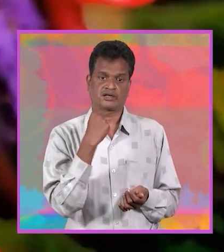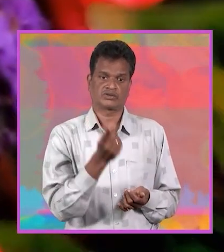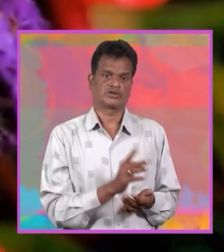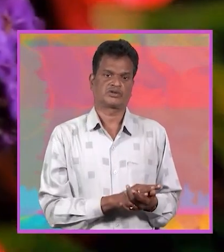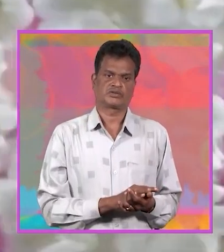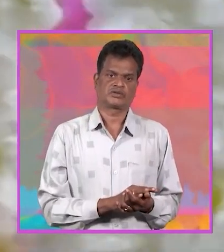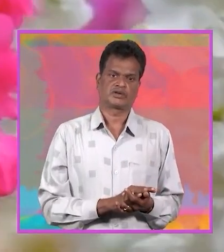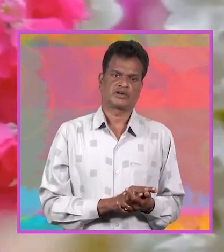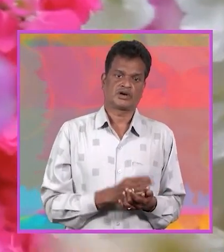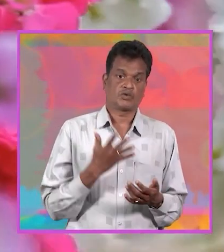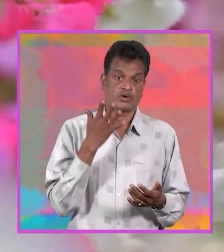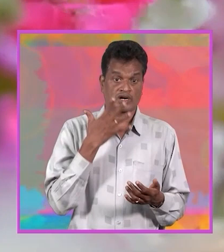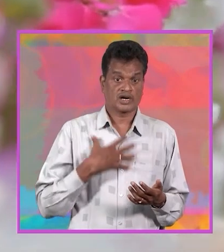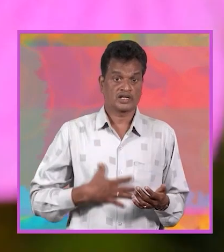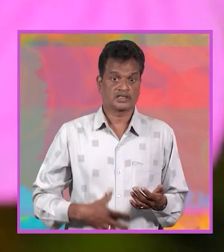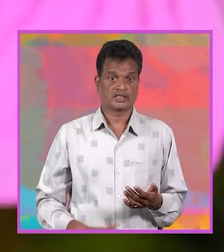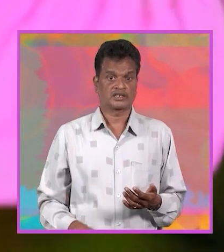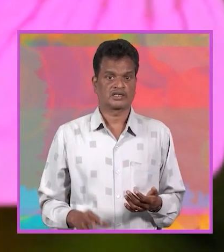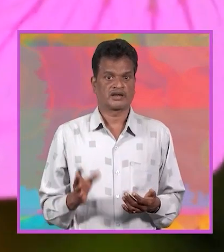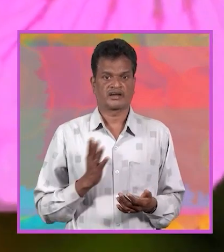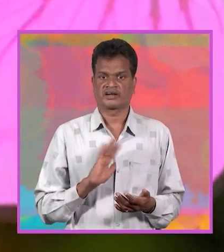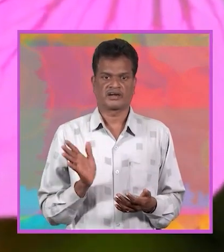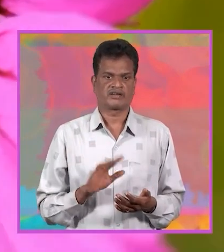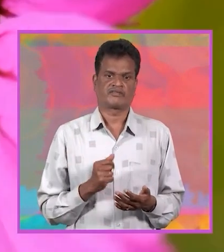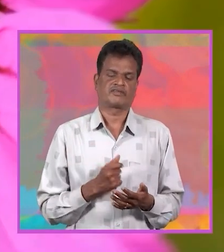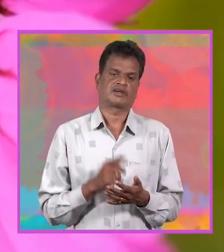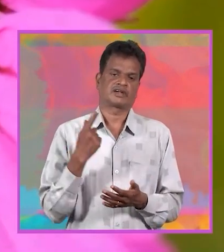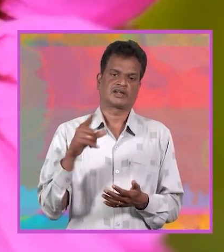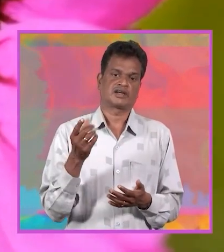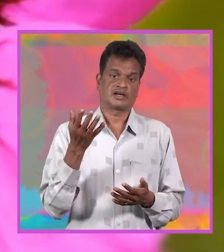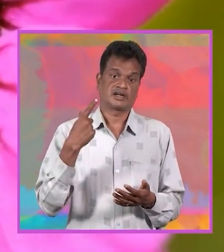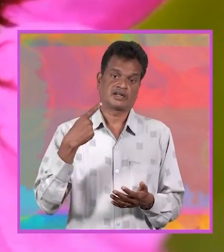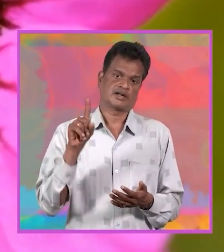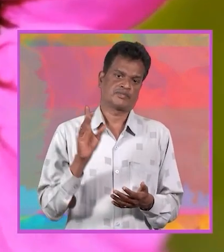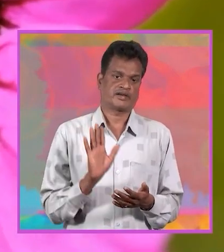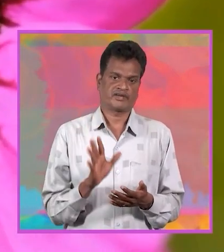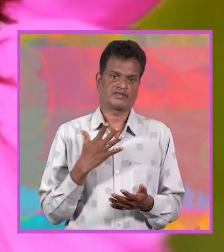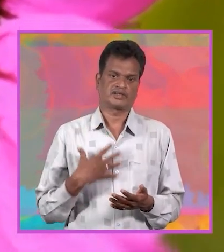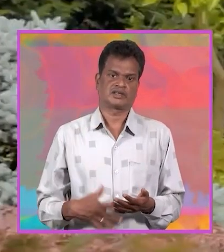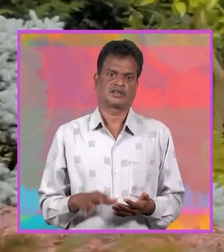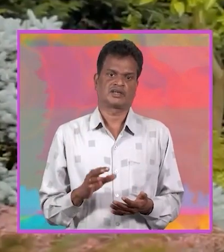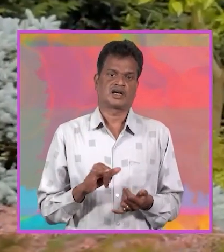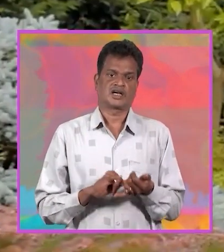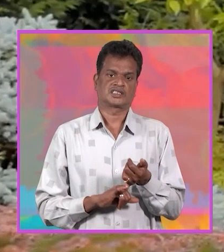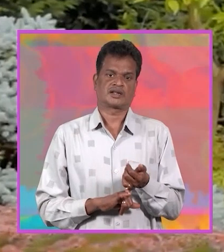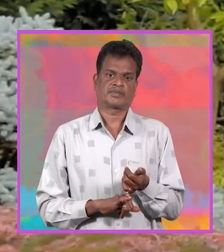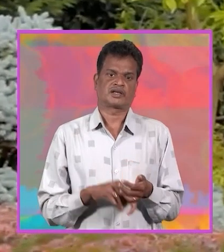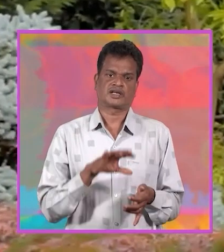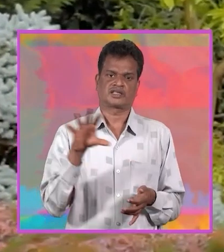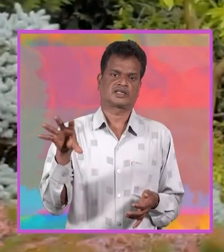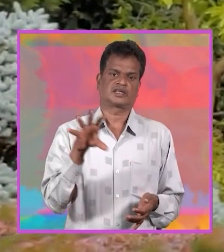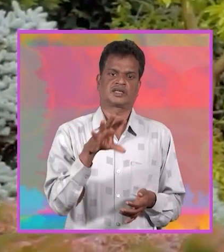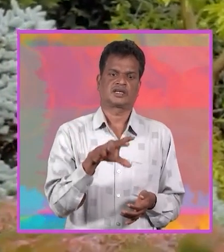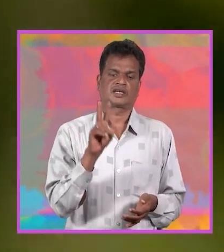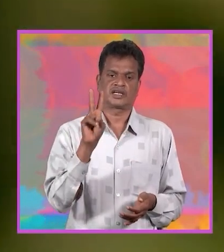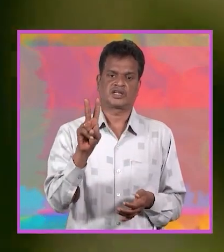அப்பழங்கள் உடல் நலத்திற்கு எந்த விதமான கேடும் விளைவிக்காது, நன்மை விளைவிக்கக்கூடியது. அப்படி அதனுடைய சிறப்பை கருதி தான் இதுக்கு இடுகுறி